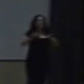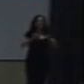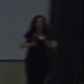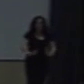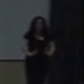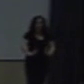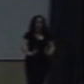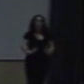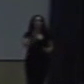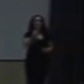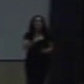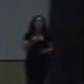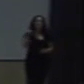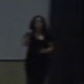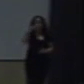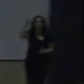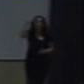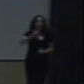mica analògica en aquest moment.